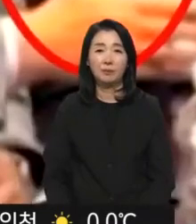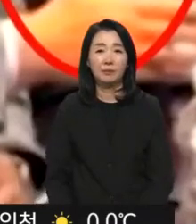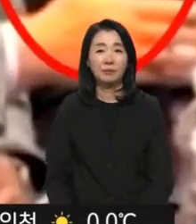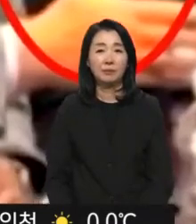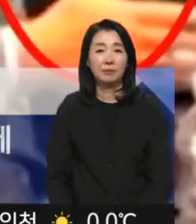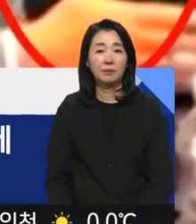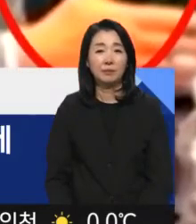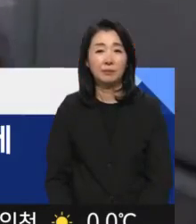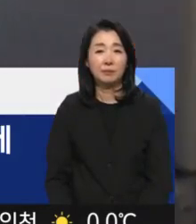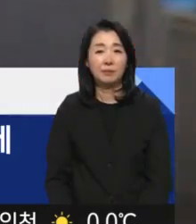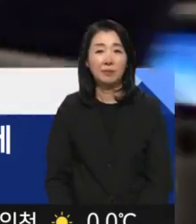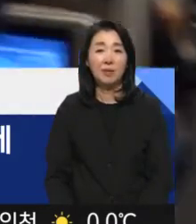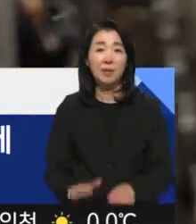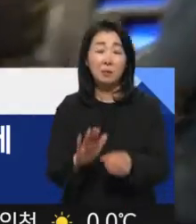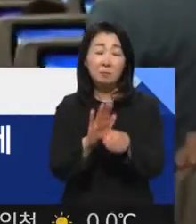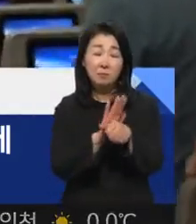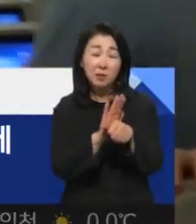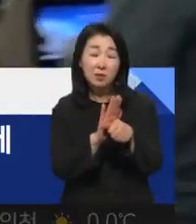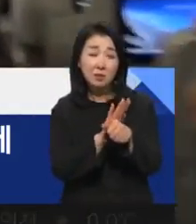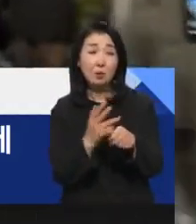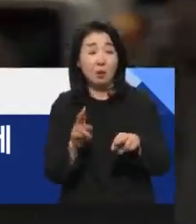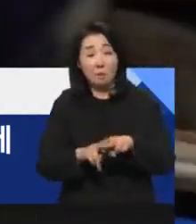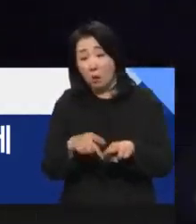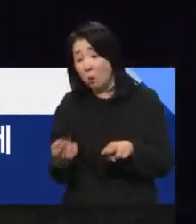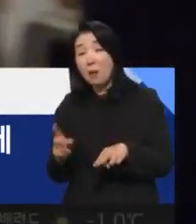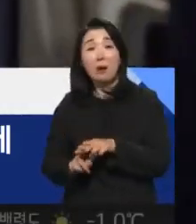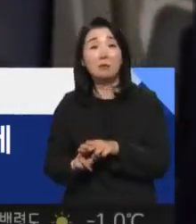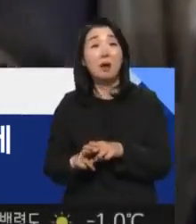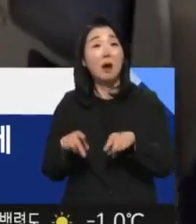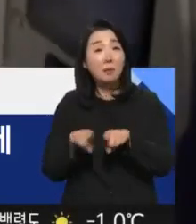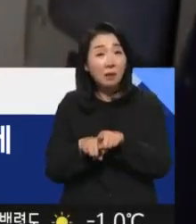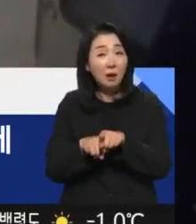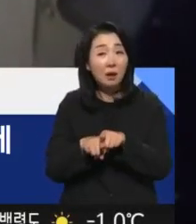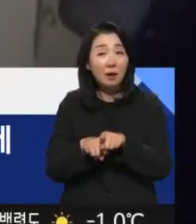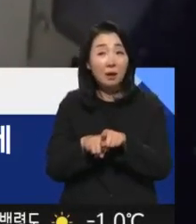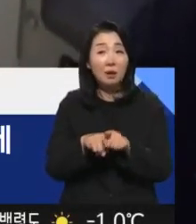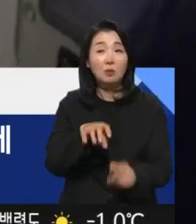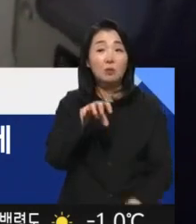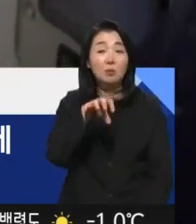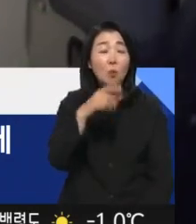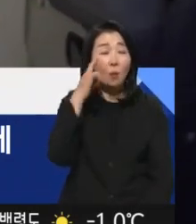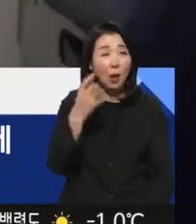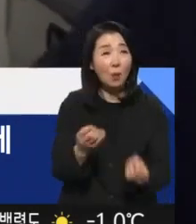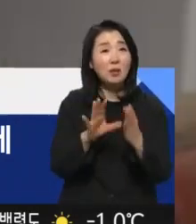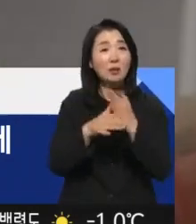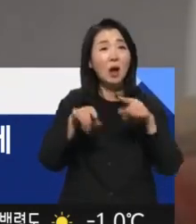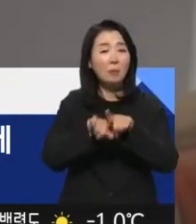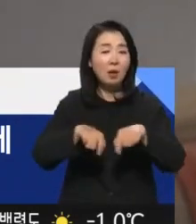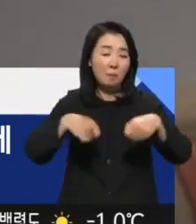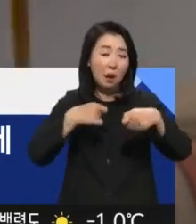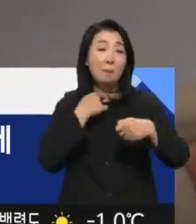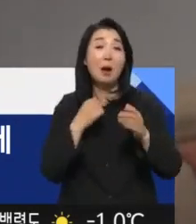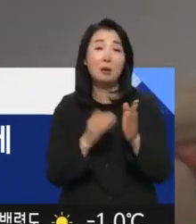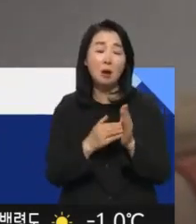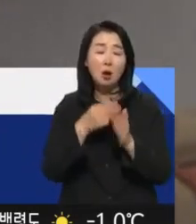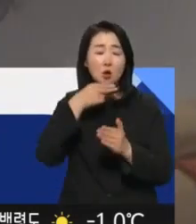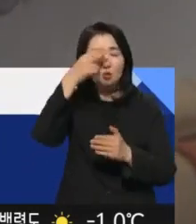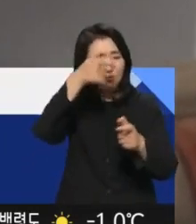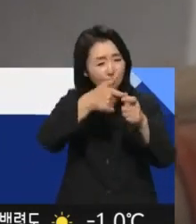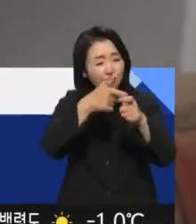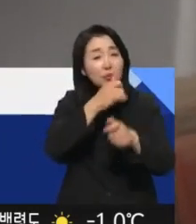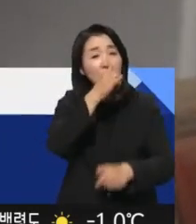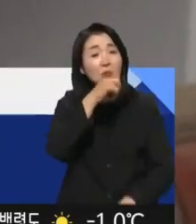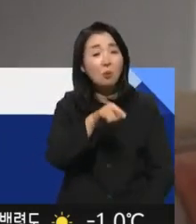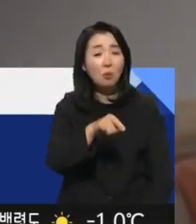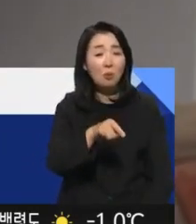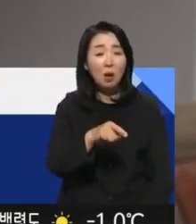비즈니스를 타고 가시잖아요. 바로 옆자리에 같이 앉았다는 거예요. 그 현지에서도 행사할 때 같이 밥 먹고 술도 같이 먹고 했는데